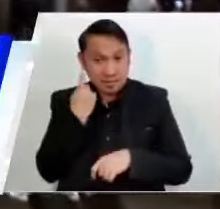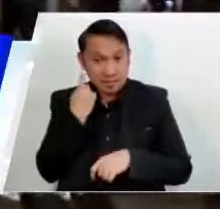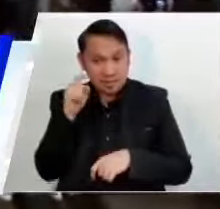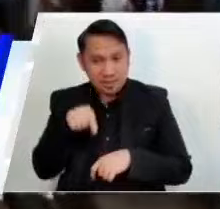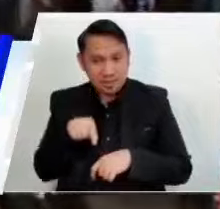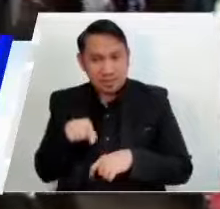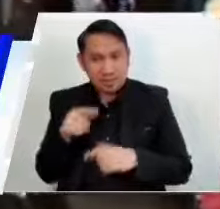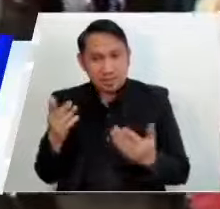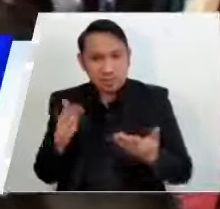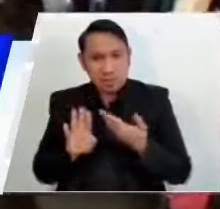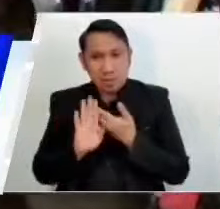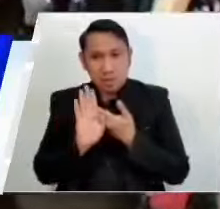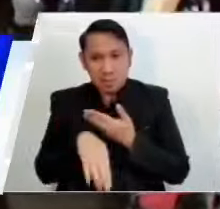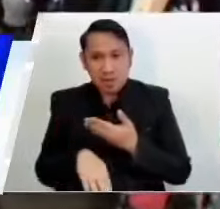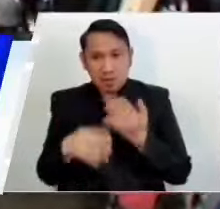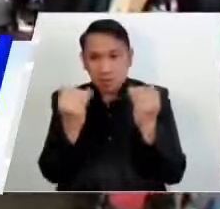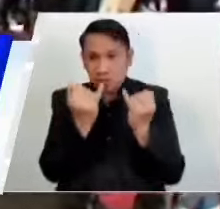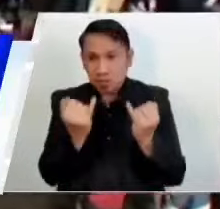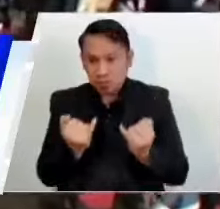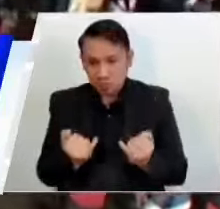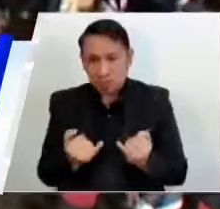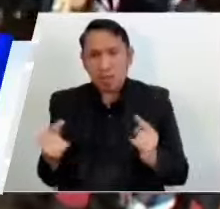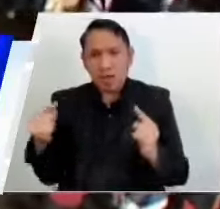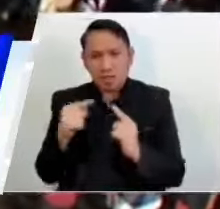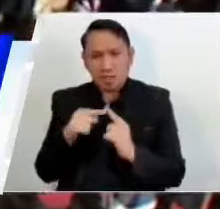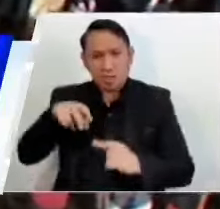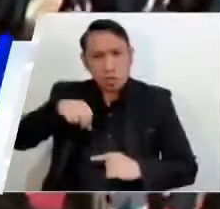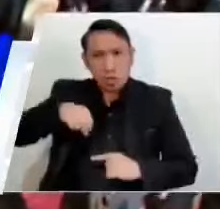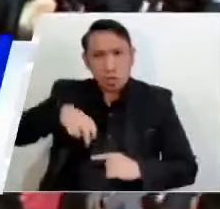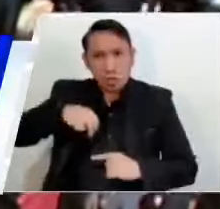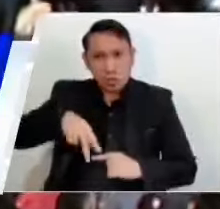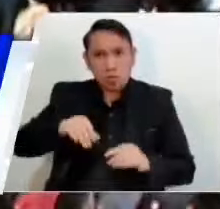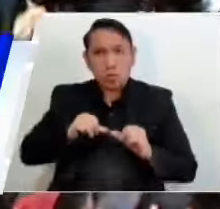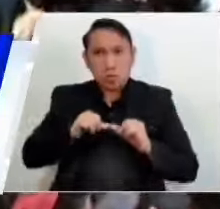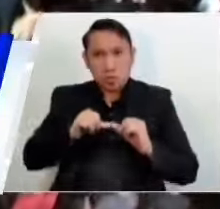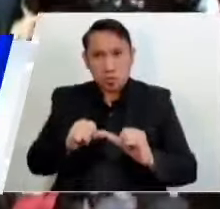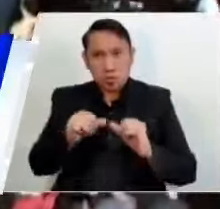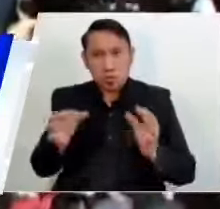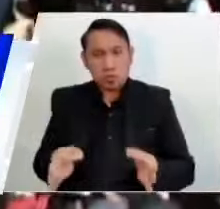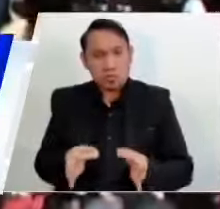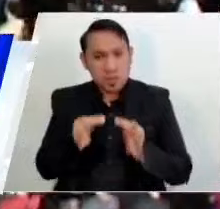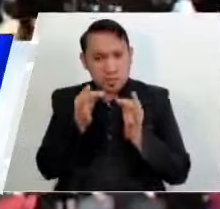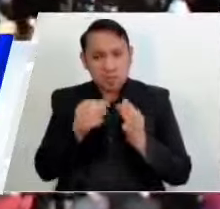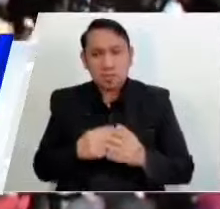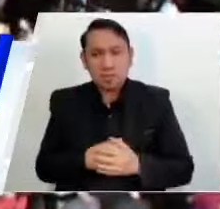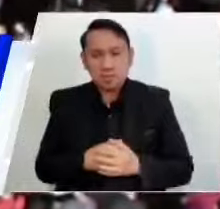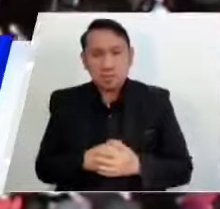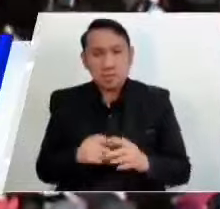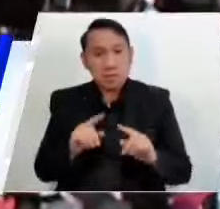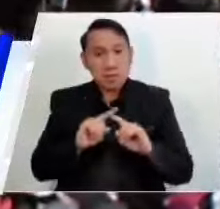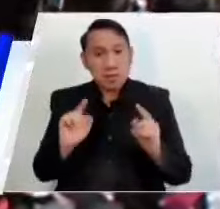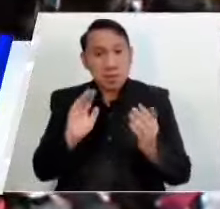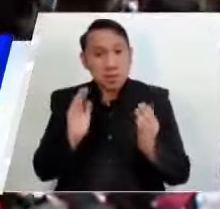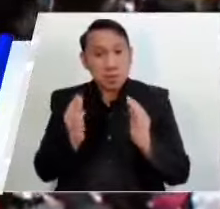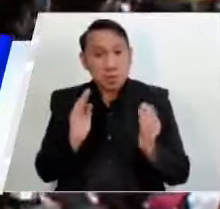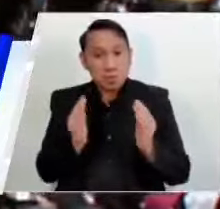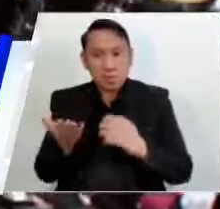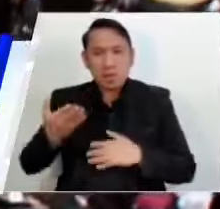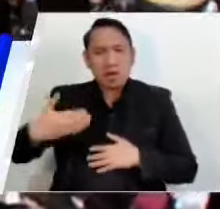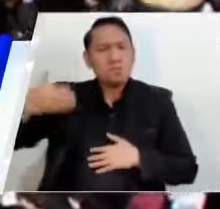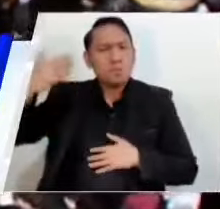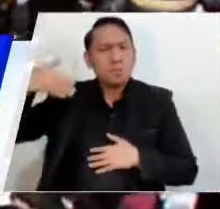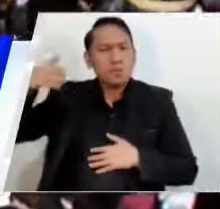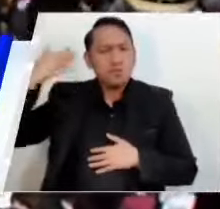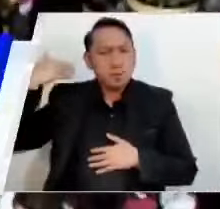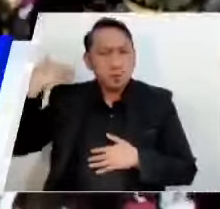ngi magpapatuloy ang mga Misa dito sa mismong zimba ngapo pero k ikukumpara mo sa mga nakaraang taon eh